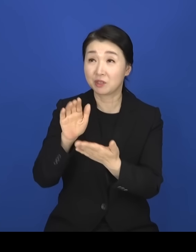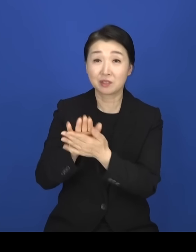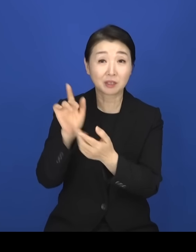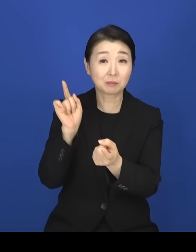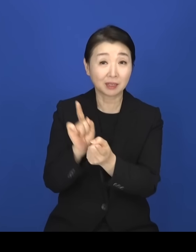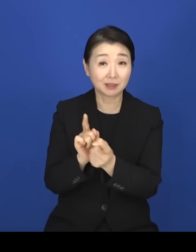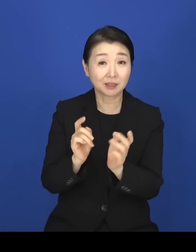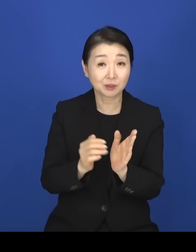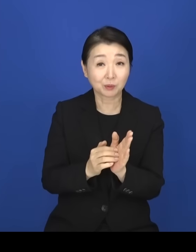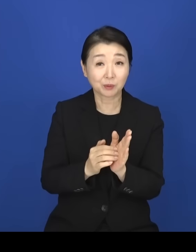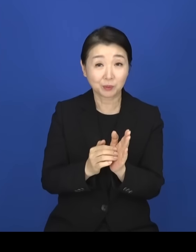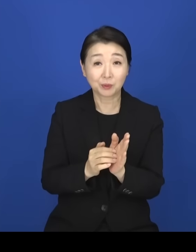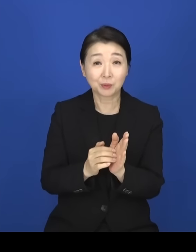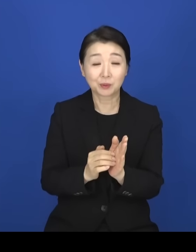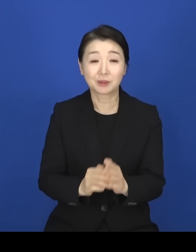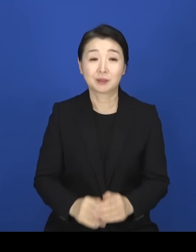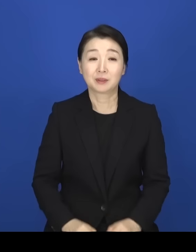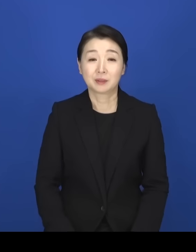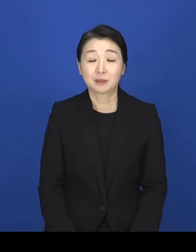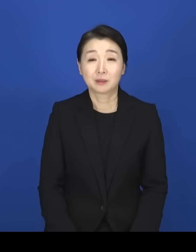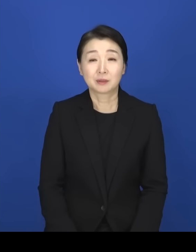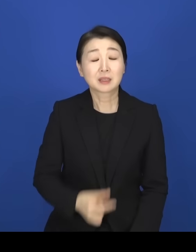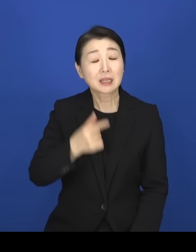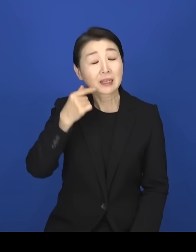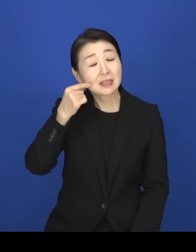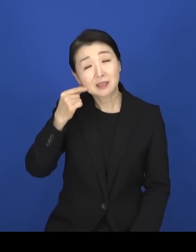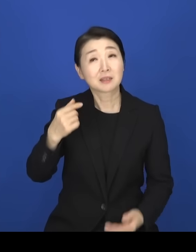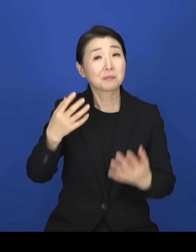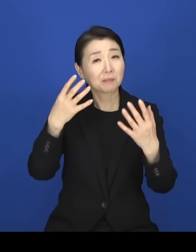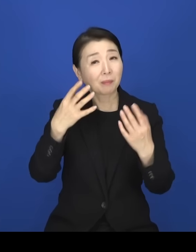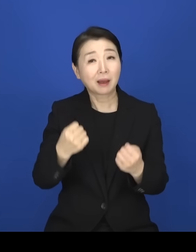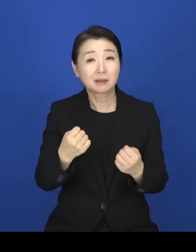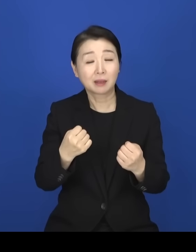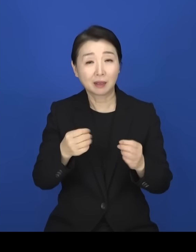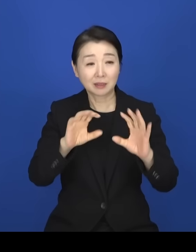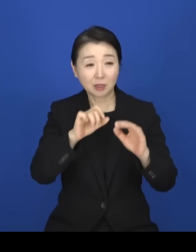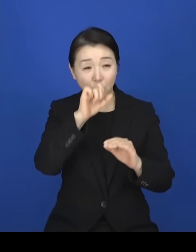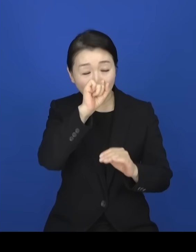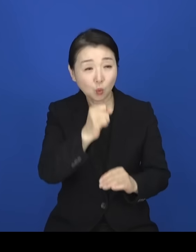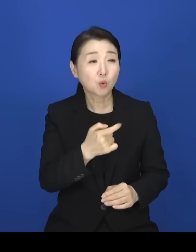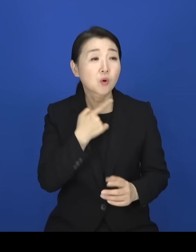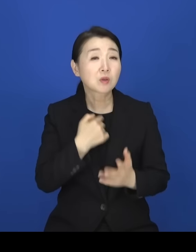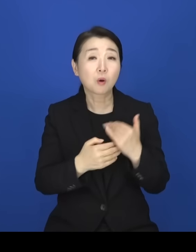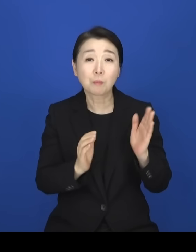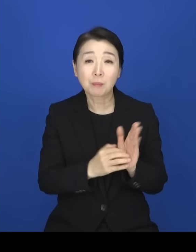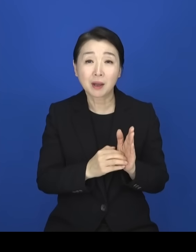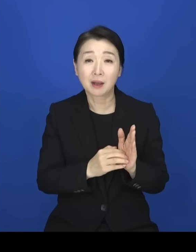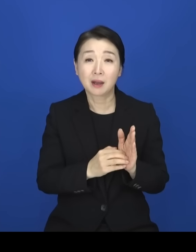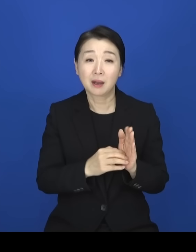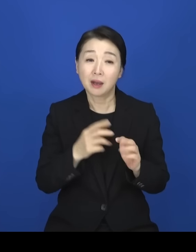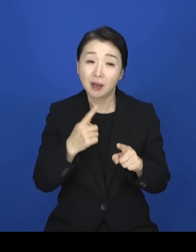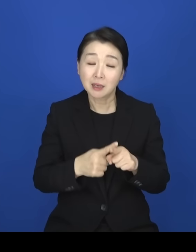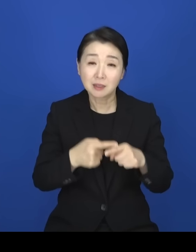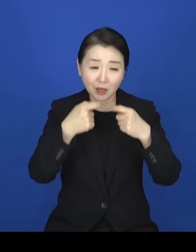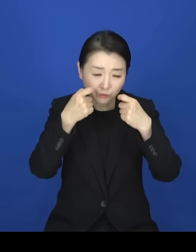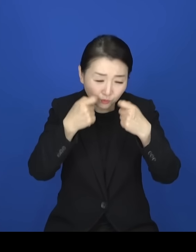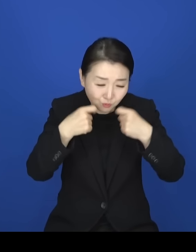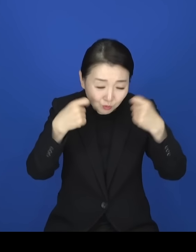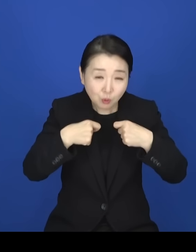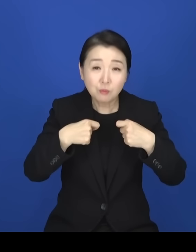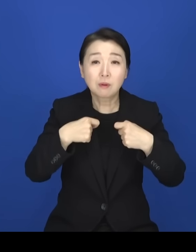근데 굉장히 그렇게 고공의 인기 행진도 하고 세상에 여러 가지 좋은 점들을 맛보다가 네. 어떻게 그렇게 눈물 콧물